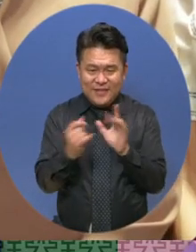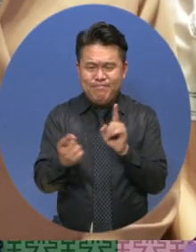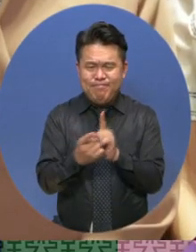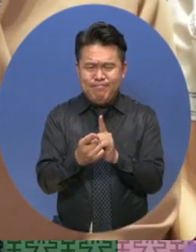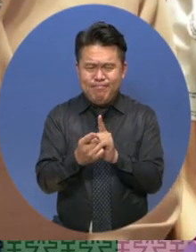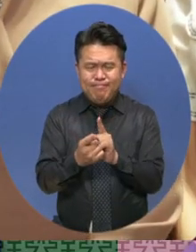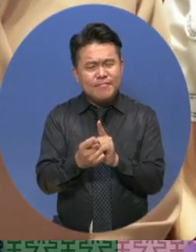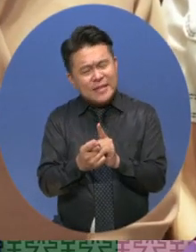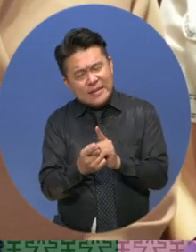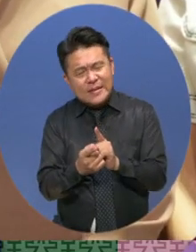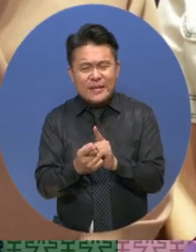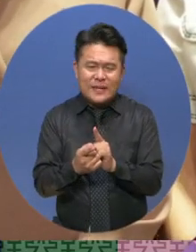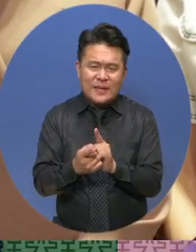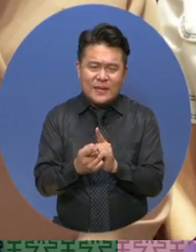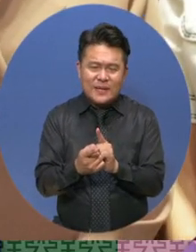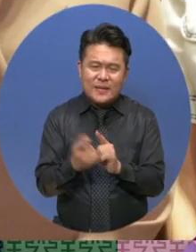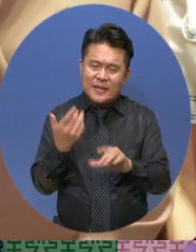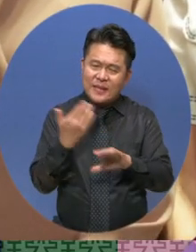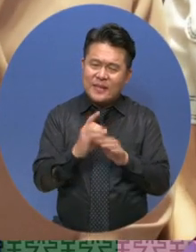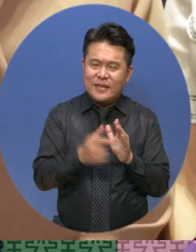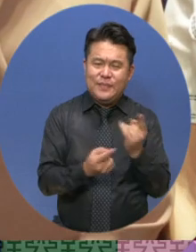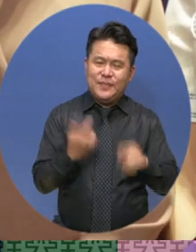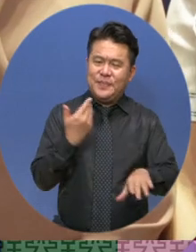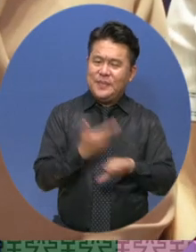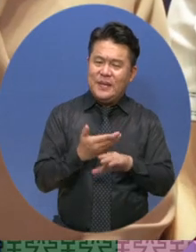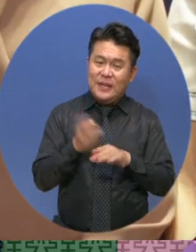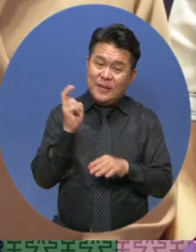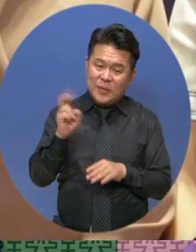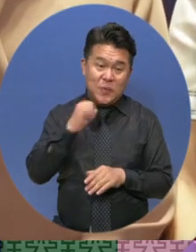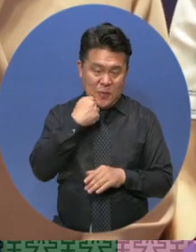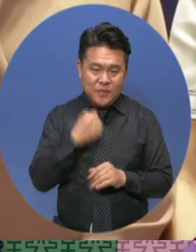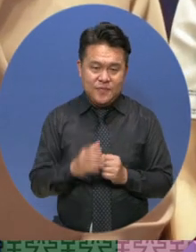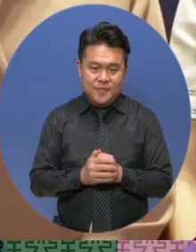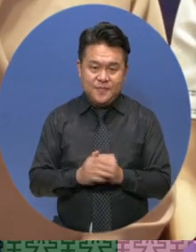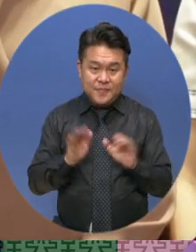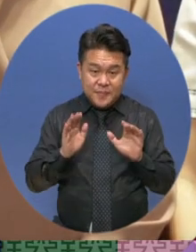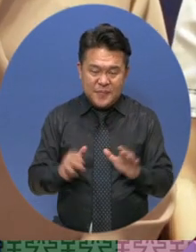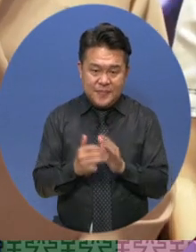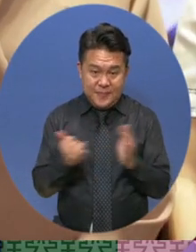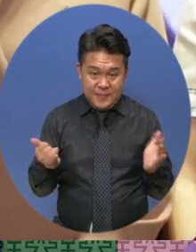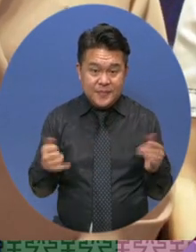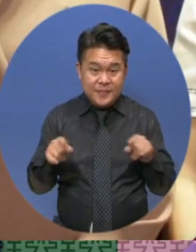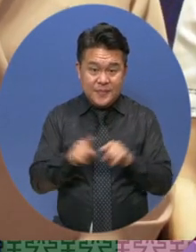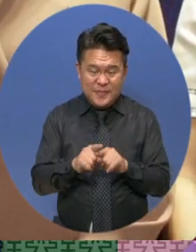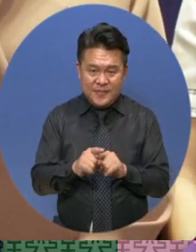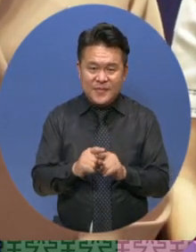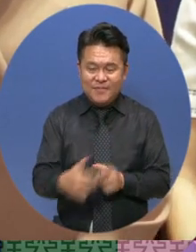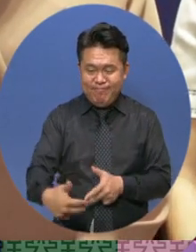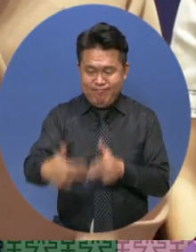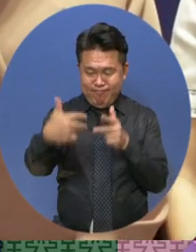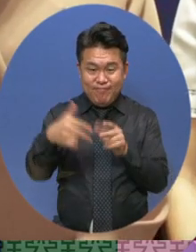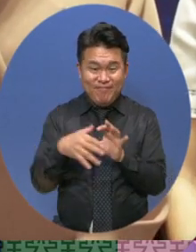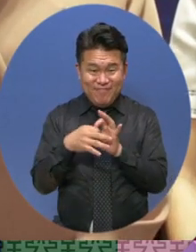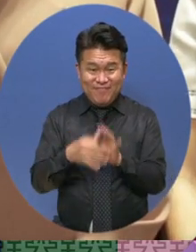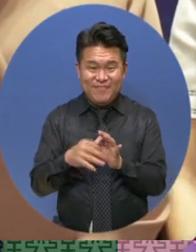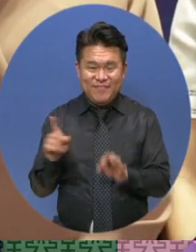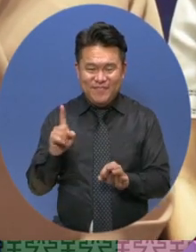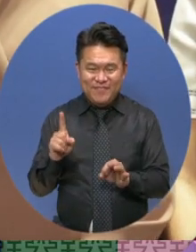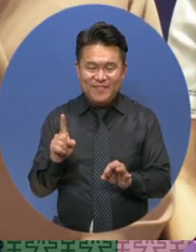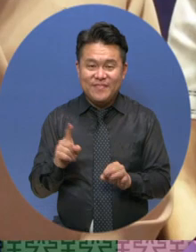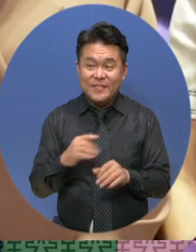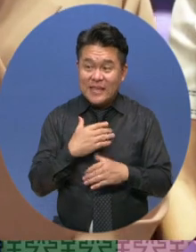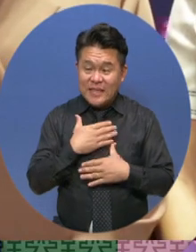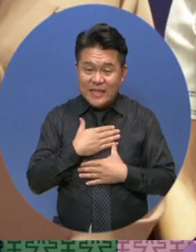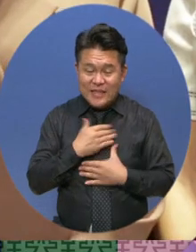있는 기회가 아무래도 다른 한가위 때보다는 적을 것 같습니다. 이럴 때일수록 가족들과 함께 화상전화로 우리